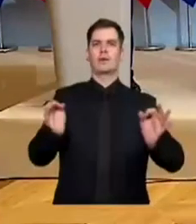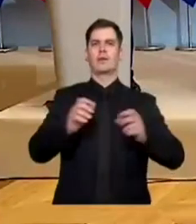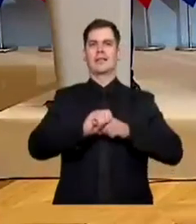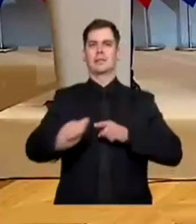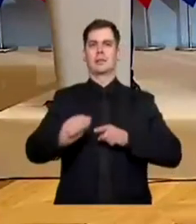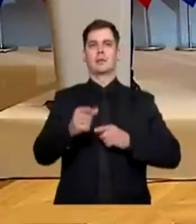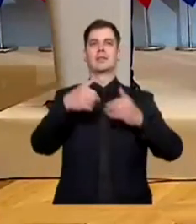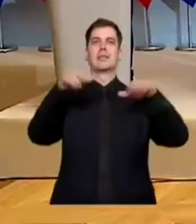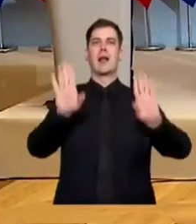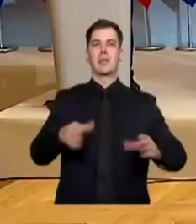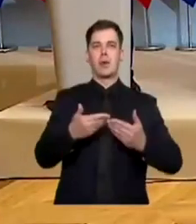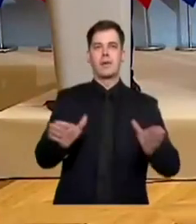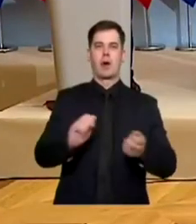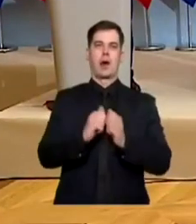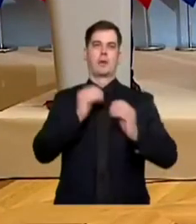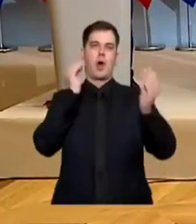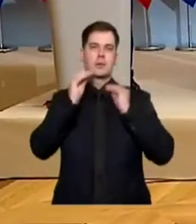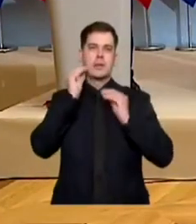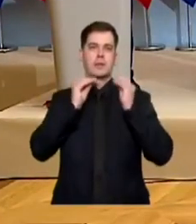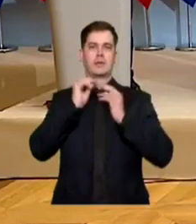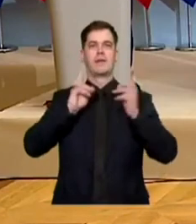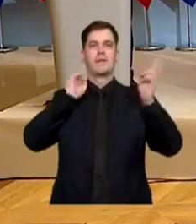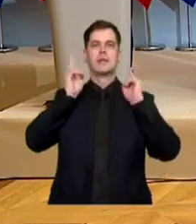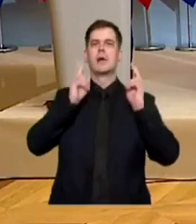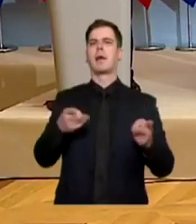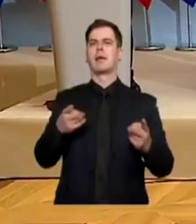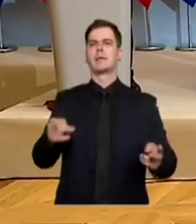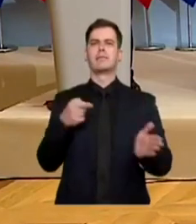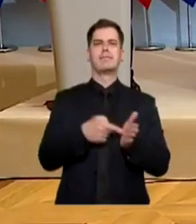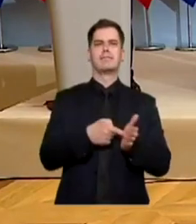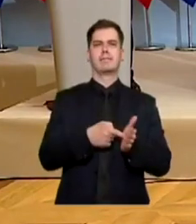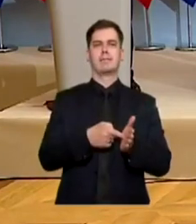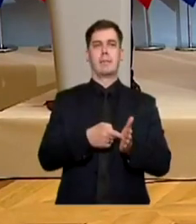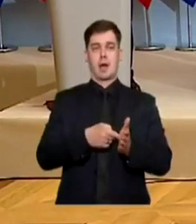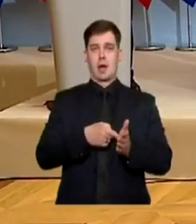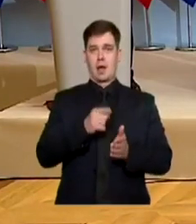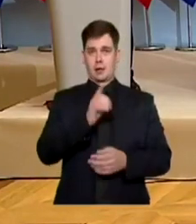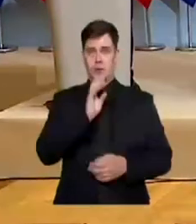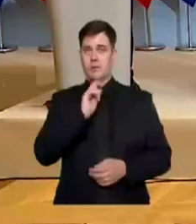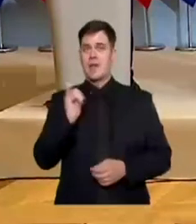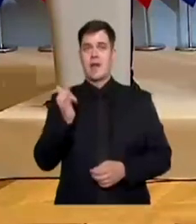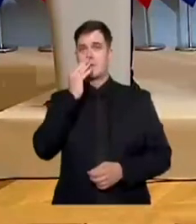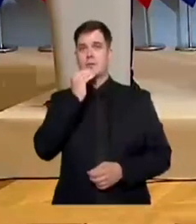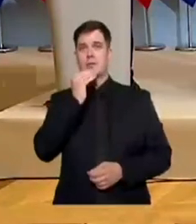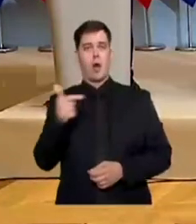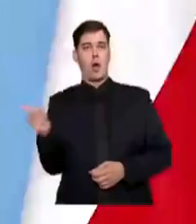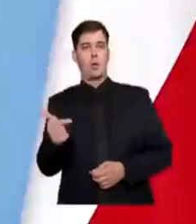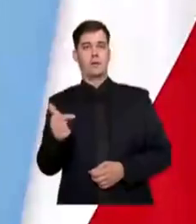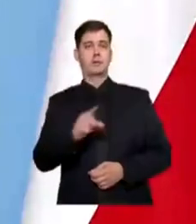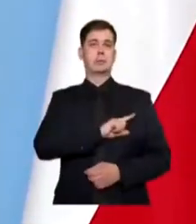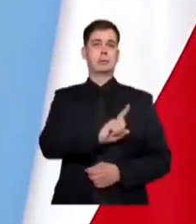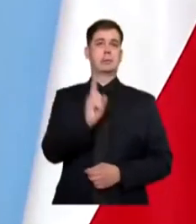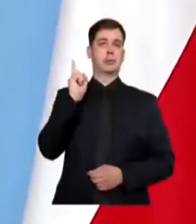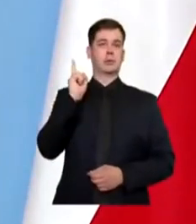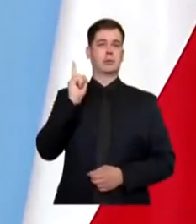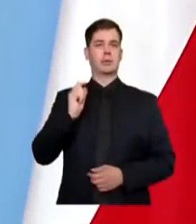otwarcie kolejnych sklepów, gabinetów kosmetycznych i salonów fryzjerskich? Jakie restrykcje powinny tu obowiązywać? Szanowni